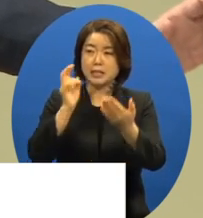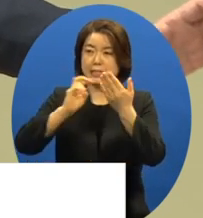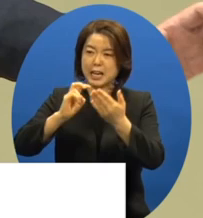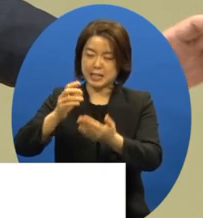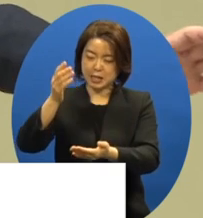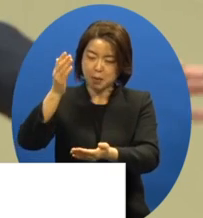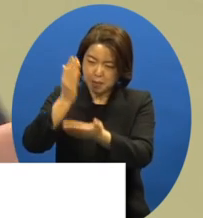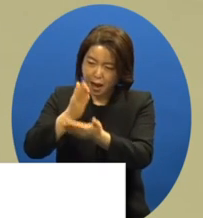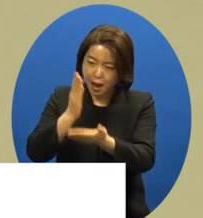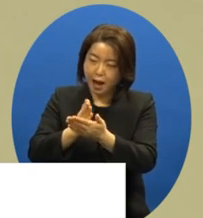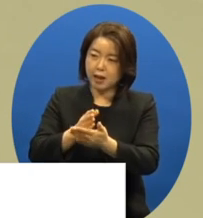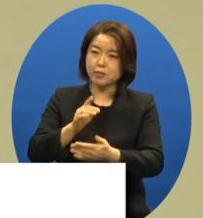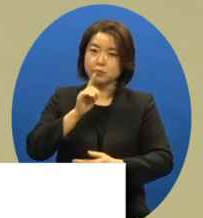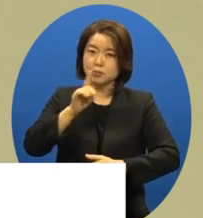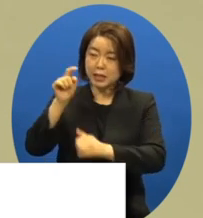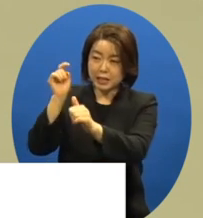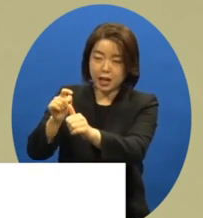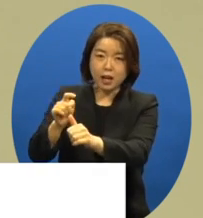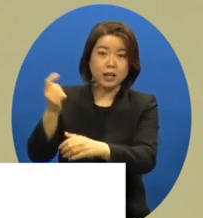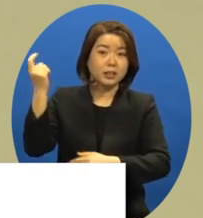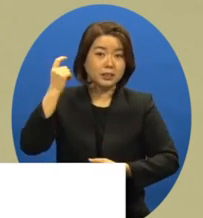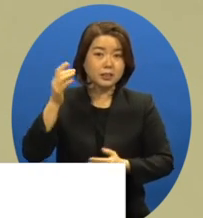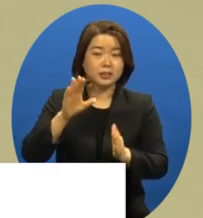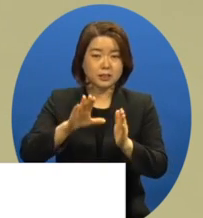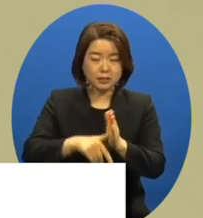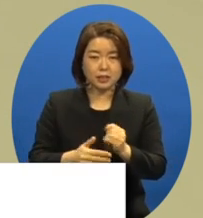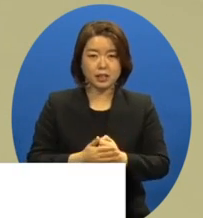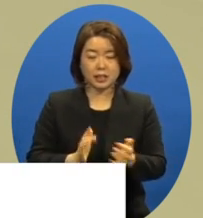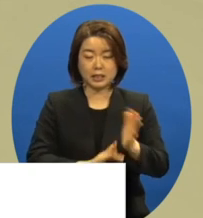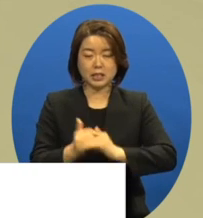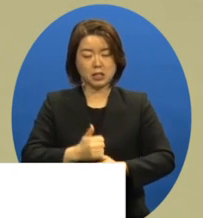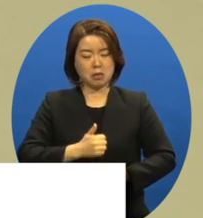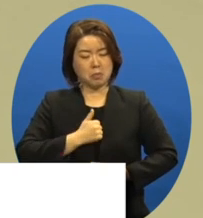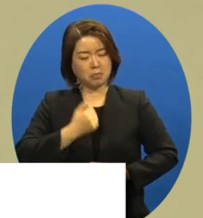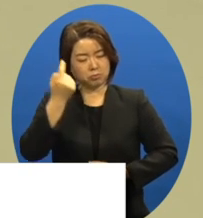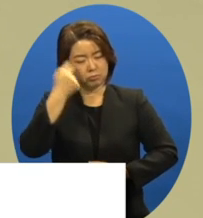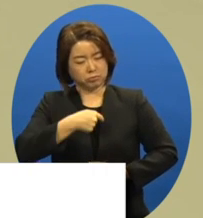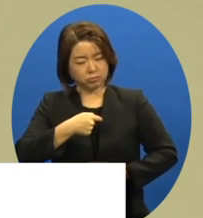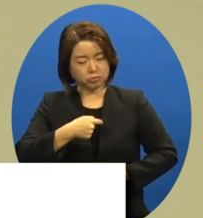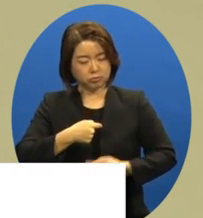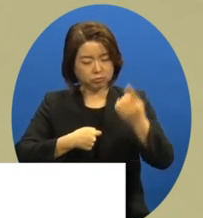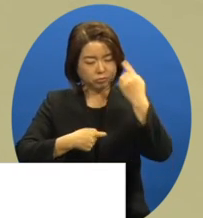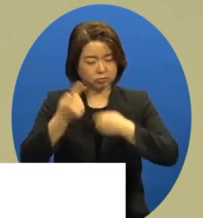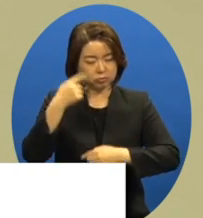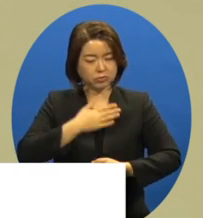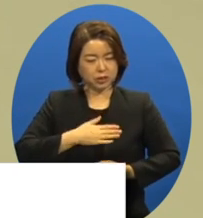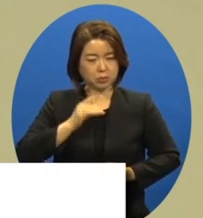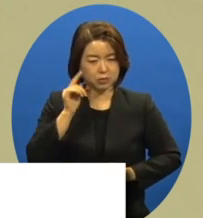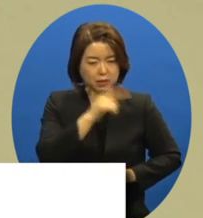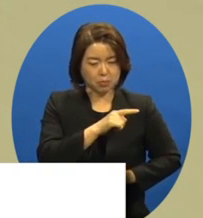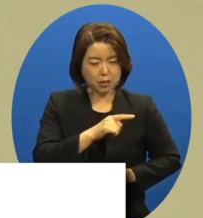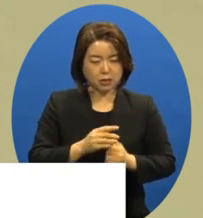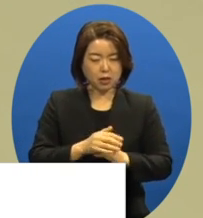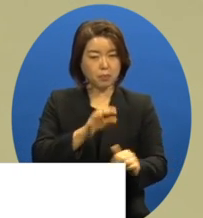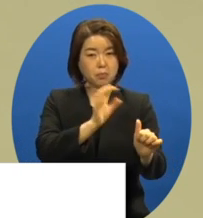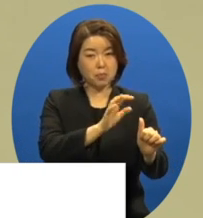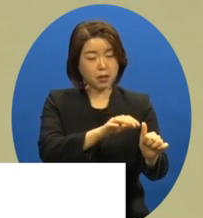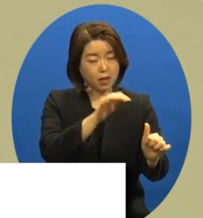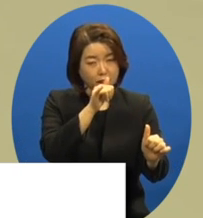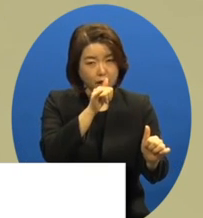못하게 해달라 그런 말을 들을 때 예수님이 자존심도 상하고 기분이 아주 나쁘셔서 책망을 하신